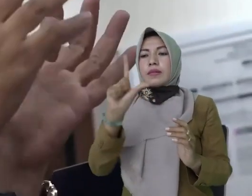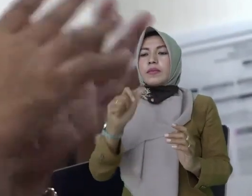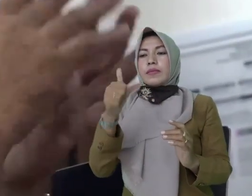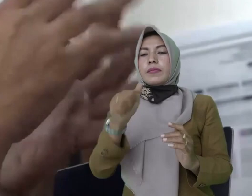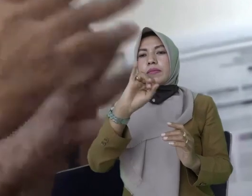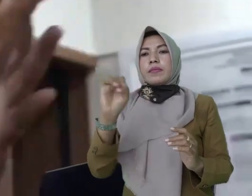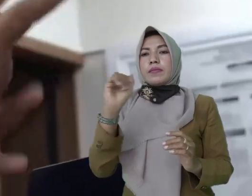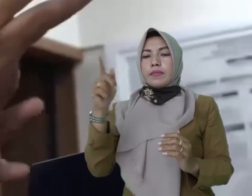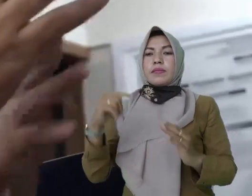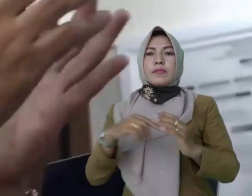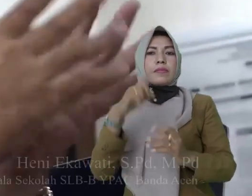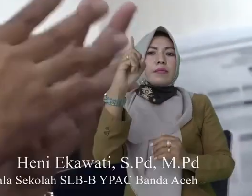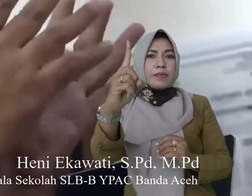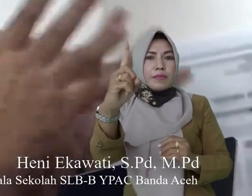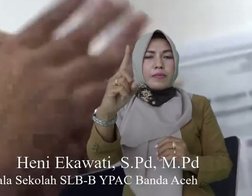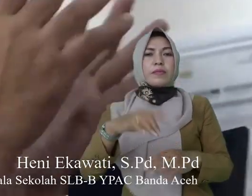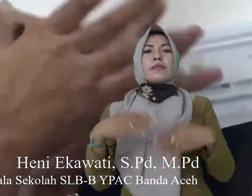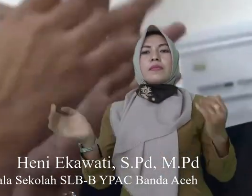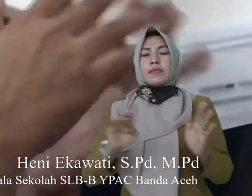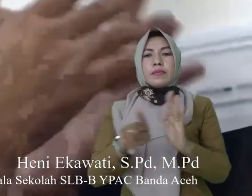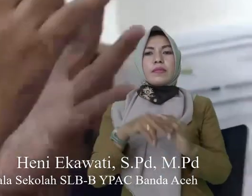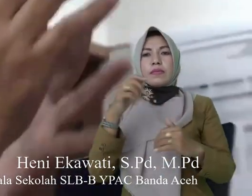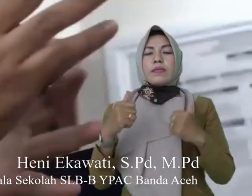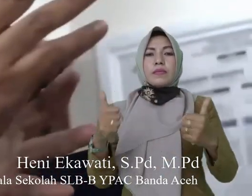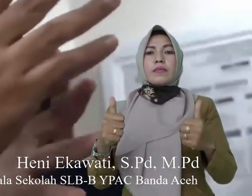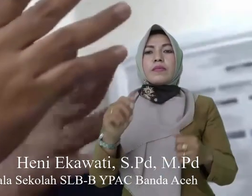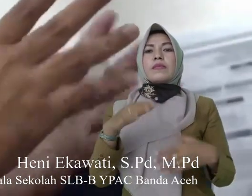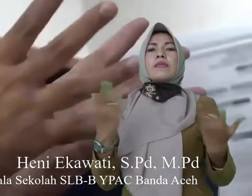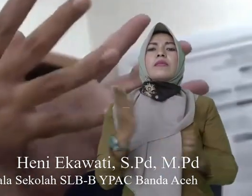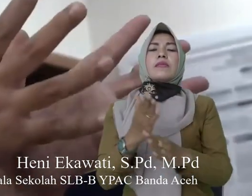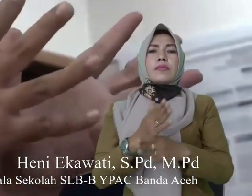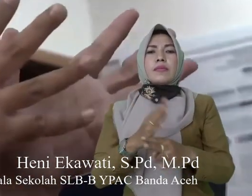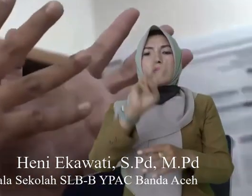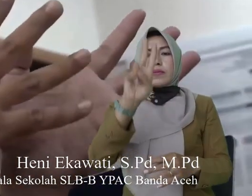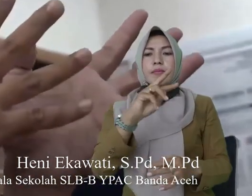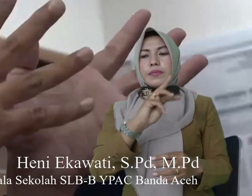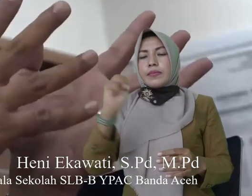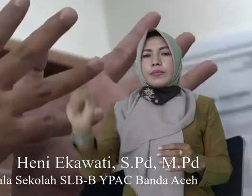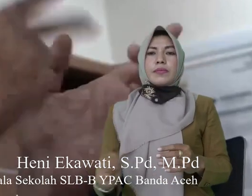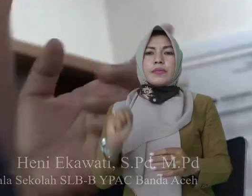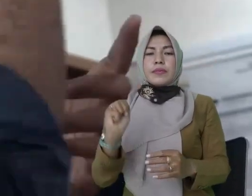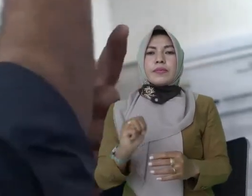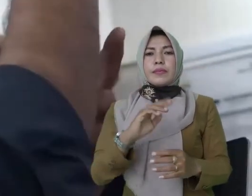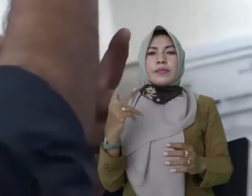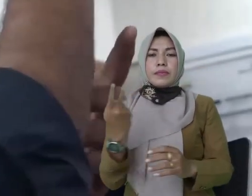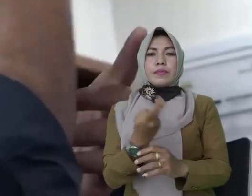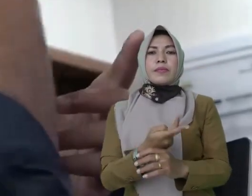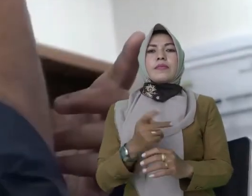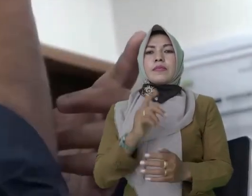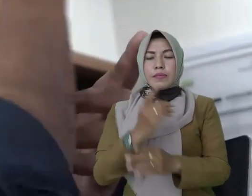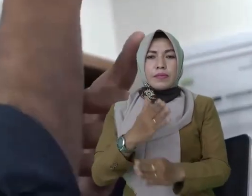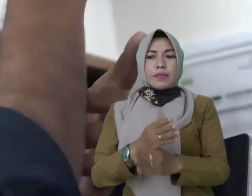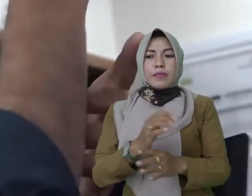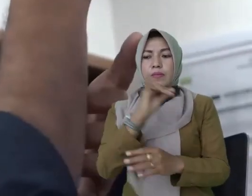namanya isolasi mandiri. Isolasi mandiri itu bagian dari pengobatan juga. Berapa lama ditanya Bu Guru Herisa di rumah? 2 minggu.